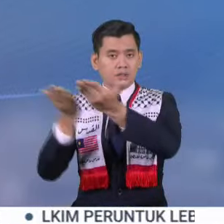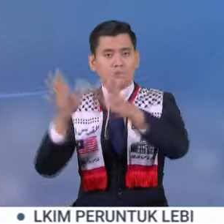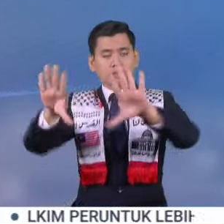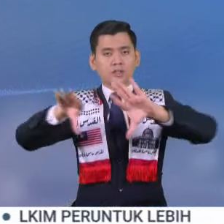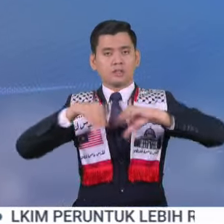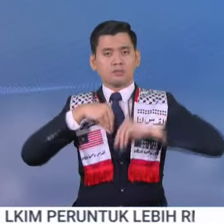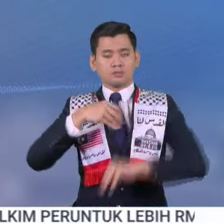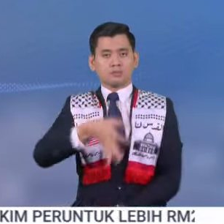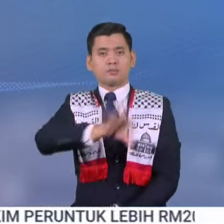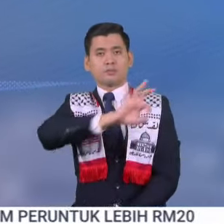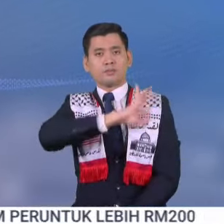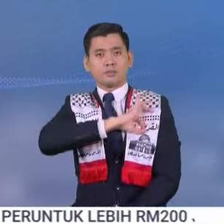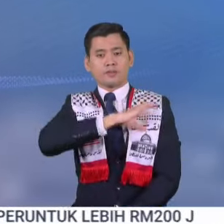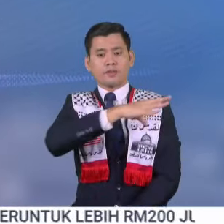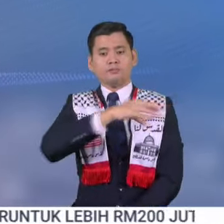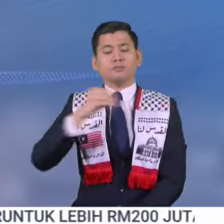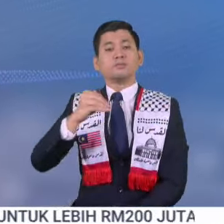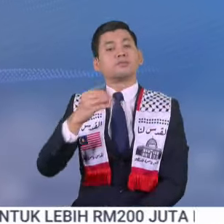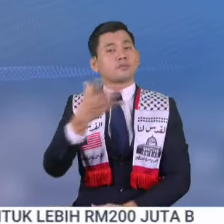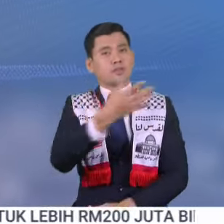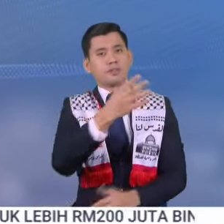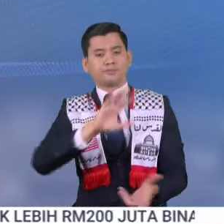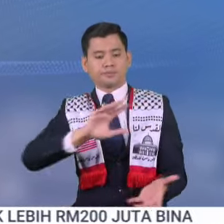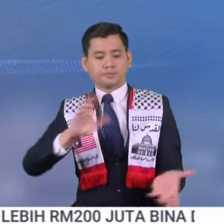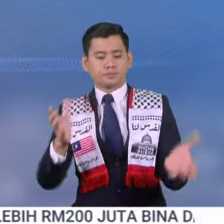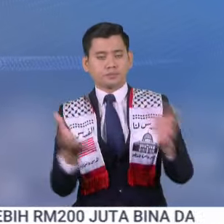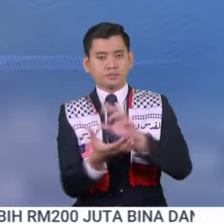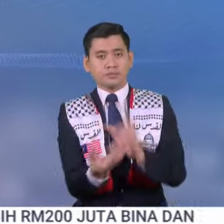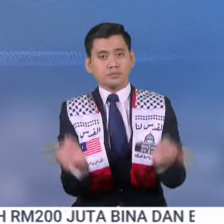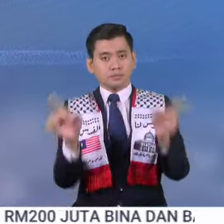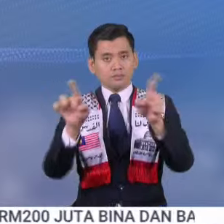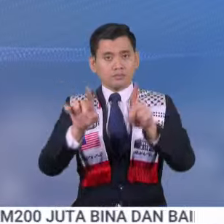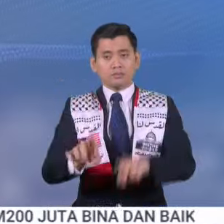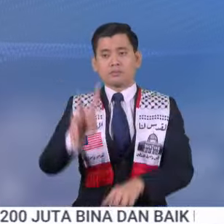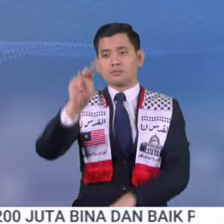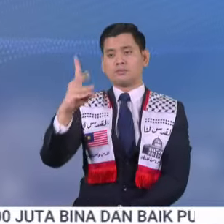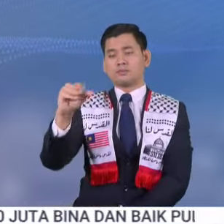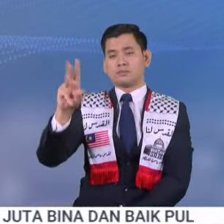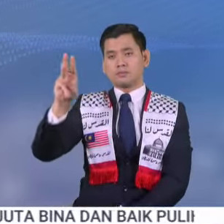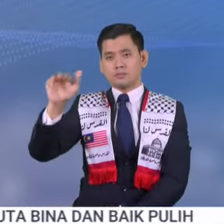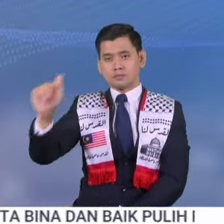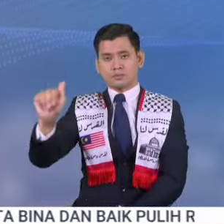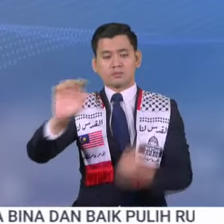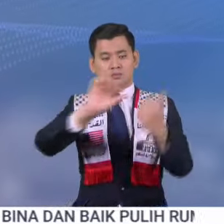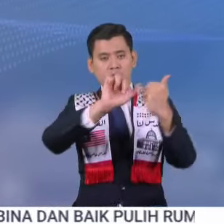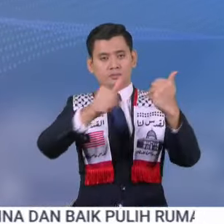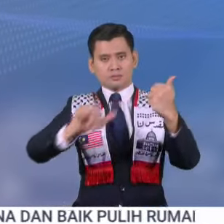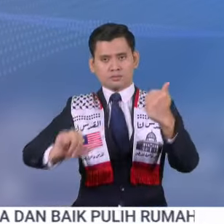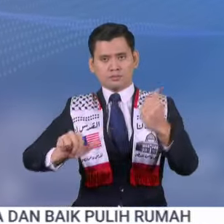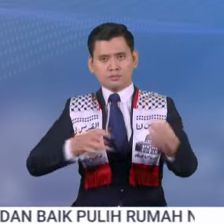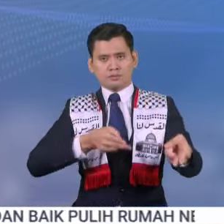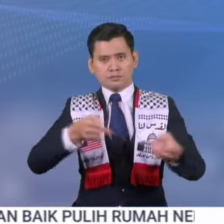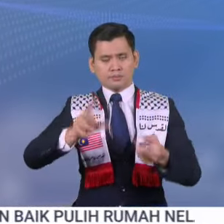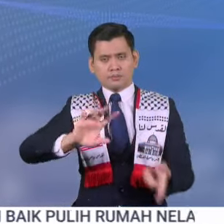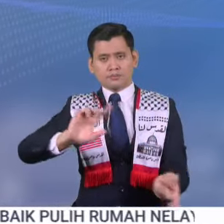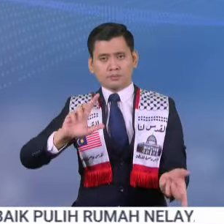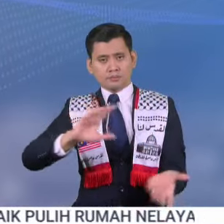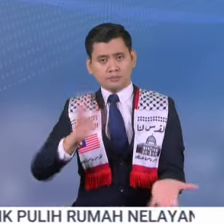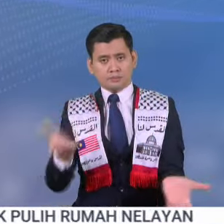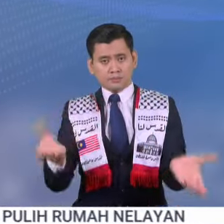perkhidmatan agensi pengurusan bencana negara natma mengarahkan jawatankuasa pengurusan bencana peringkat negeri